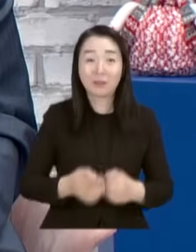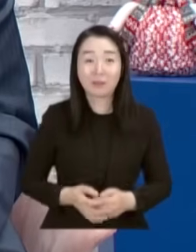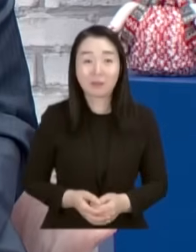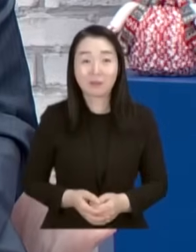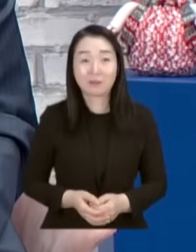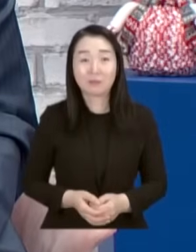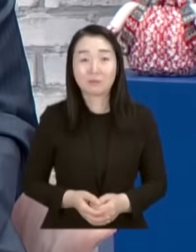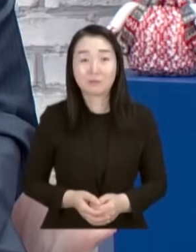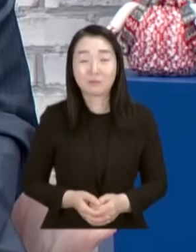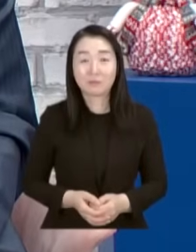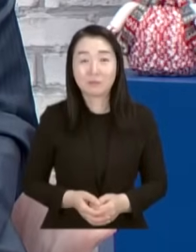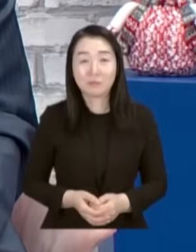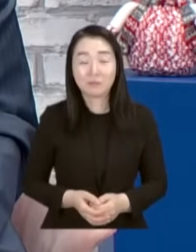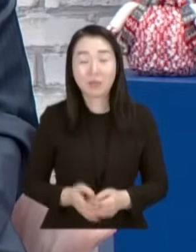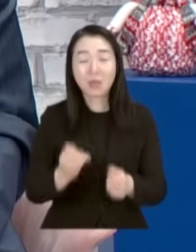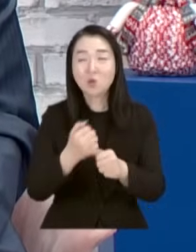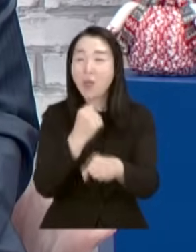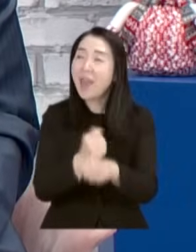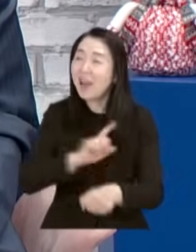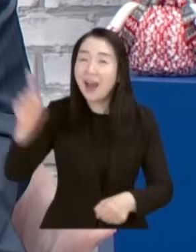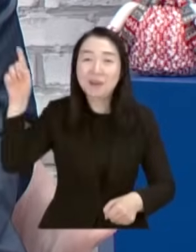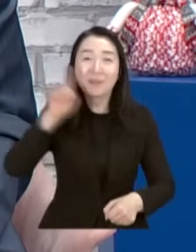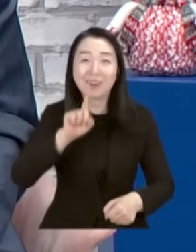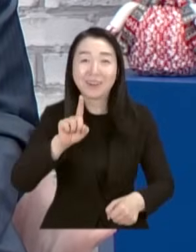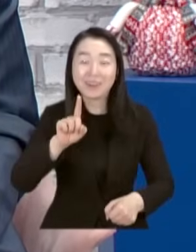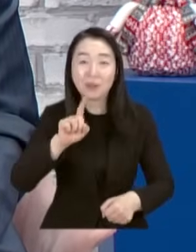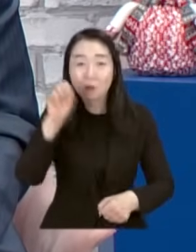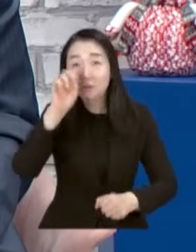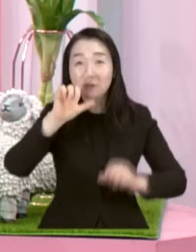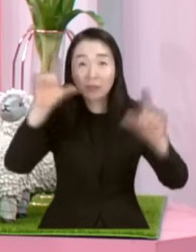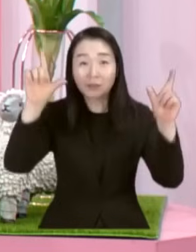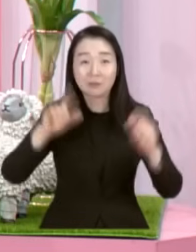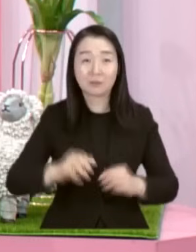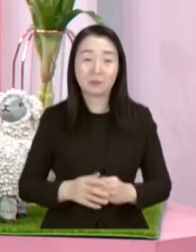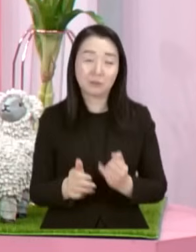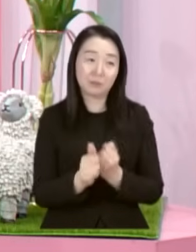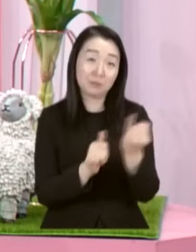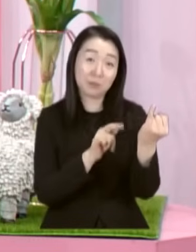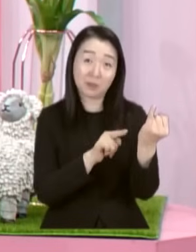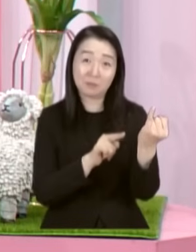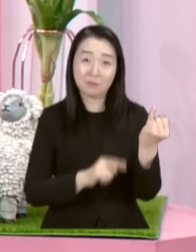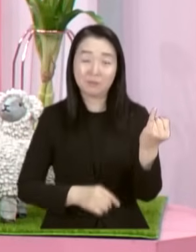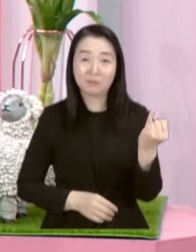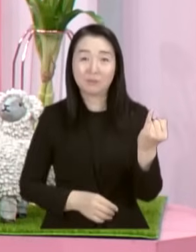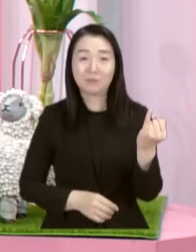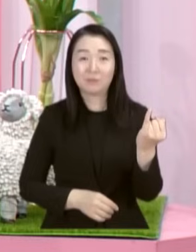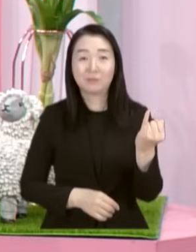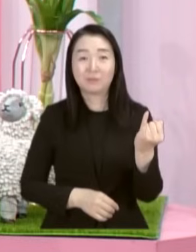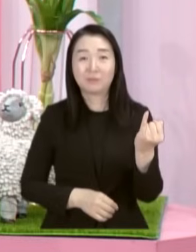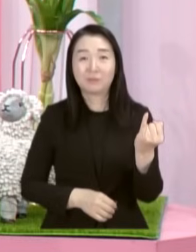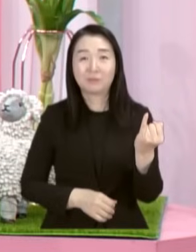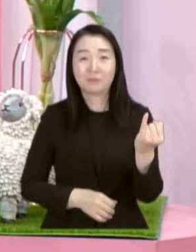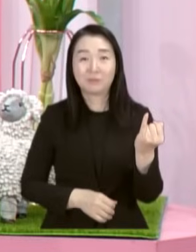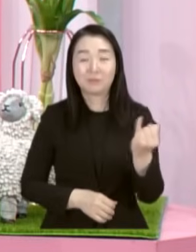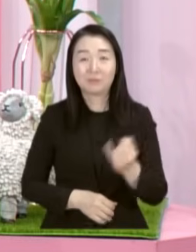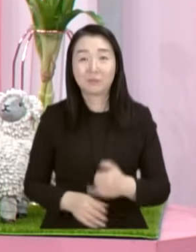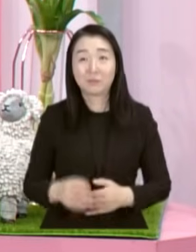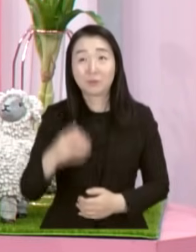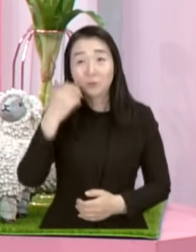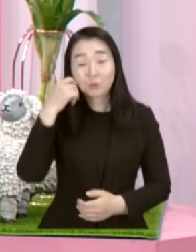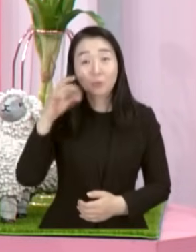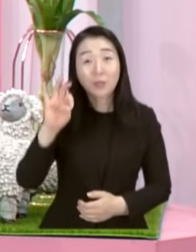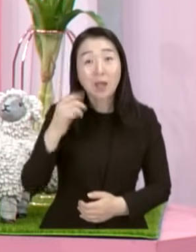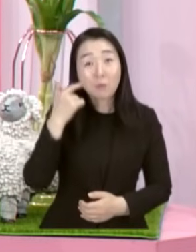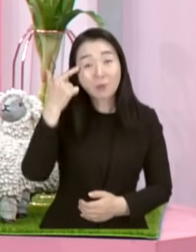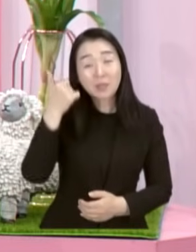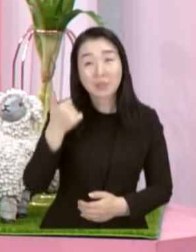궁금해요. 어떻게 도장 찍으라고 다 했는데 어느 날 이제 집사람은 그때 이제 강월용 목사님